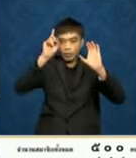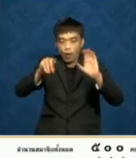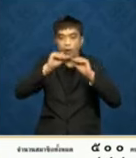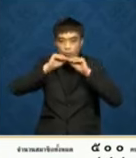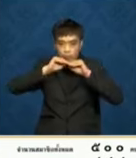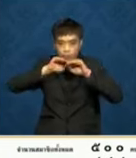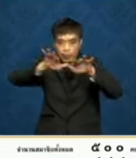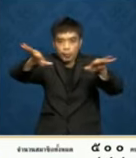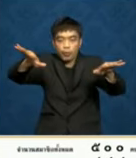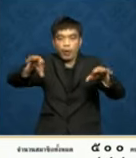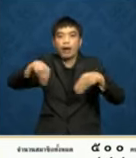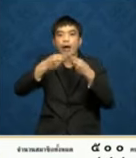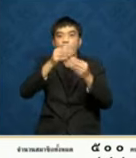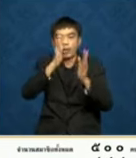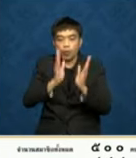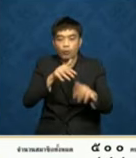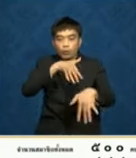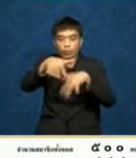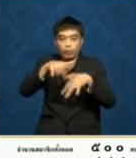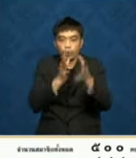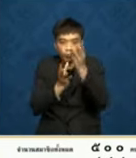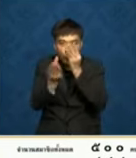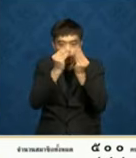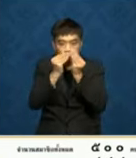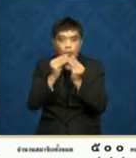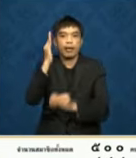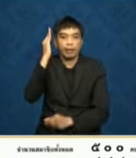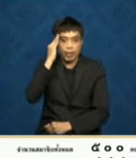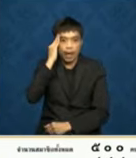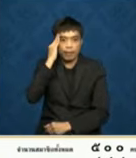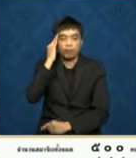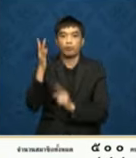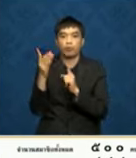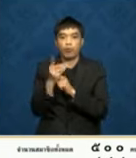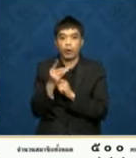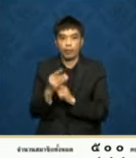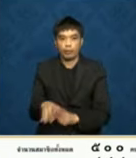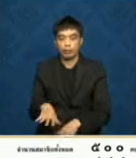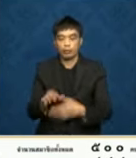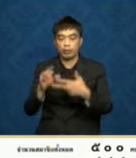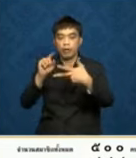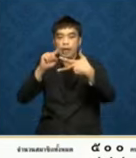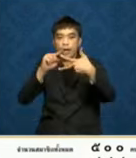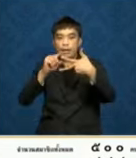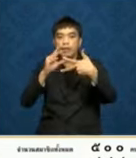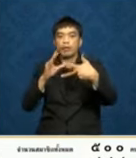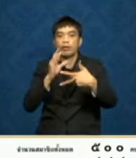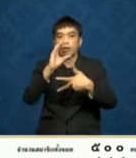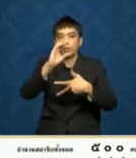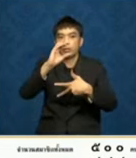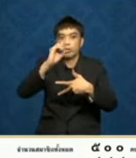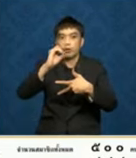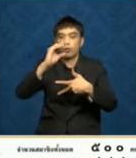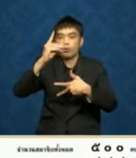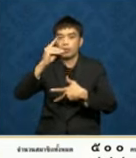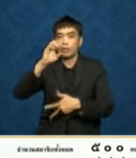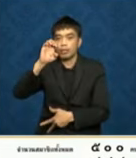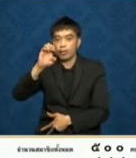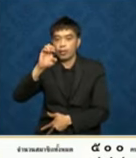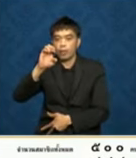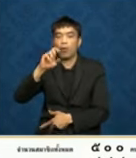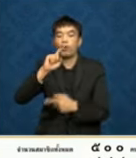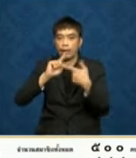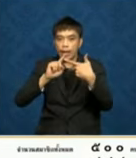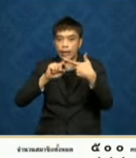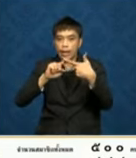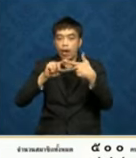ารณะแล้วกต้องย้ำกนใหเข้ใจอครงครัวาการเปิดเผย Source Code ไม่ไดเป็การลคามปลดภัยของ SoftwareB